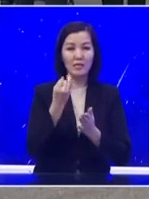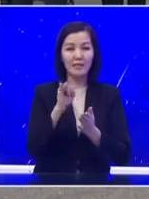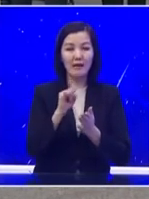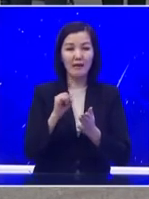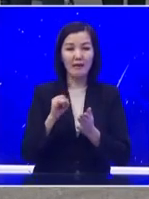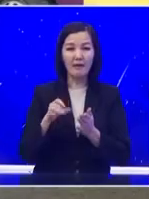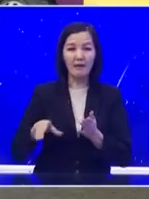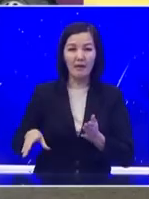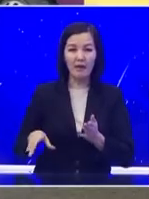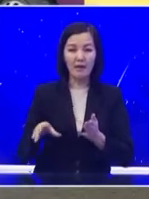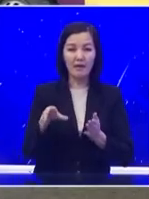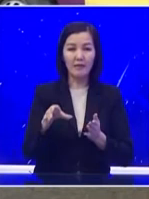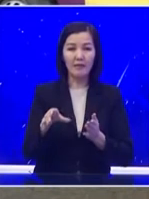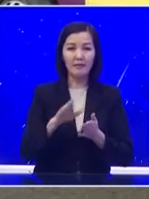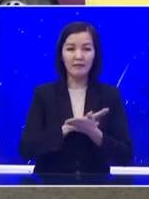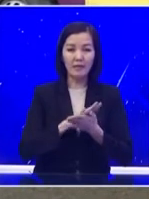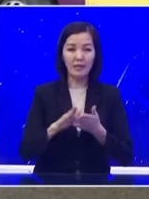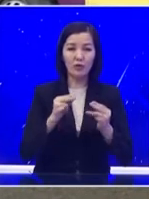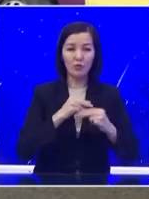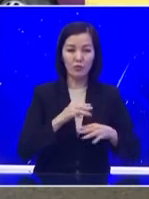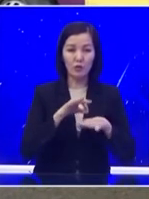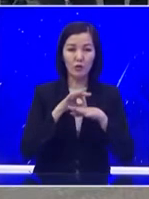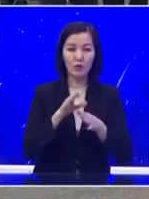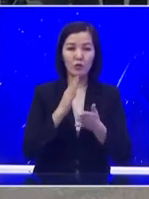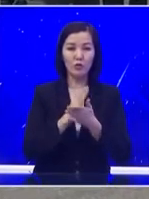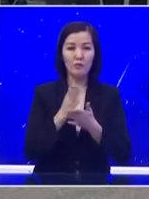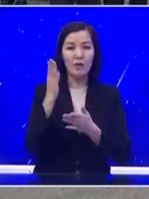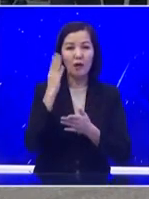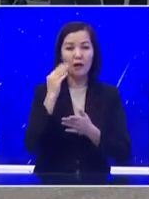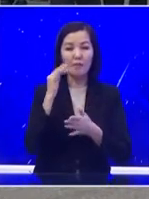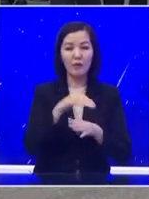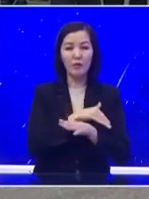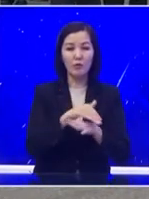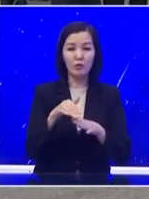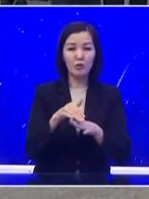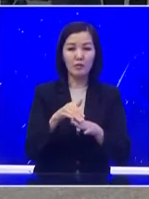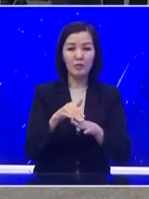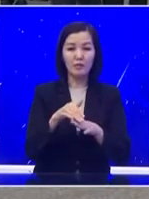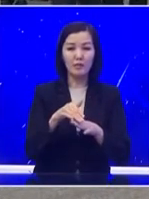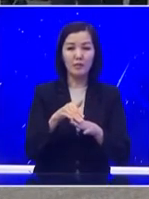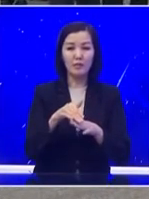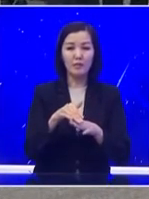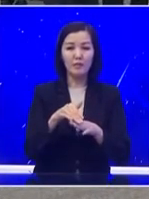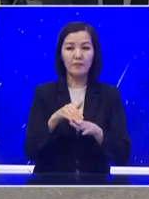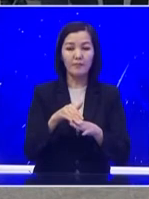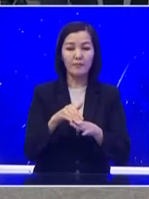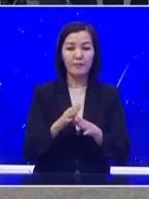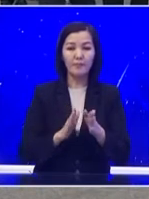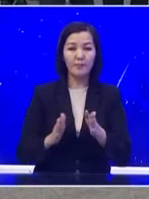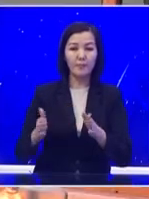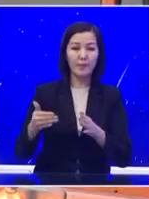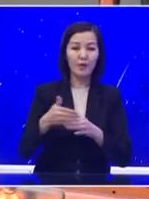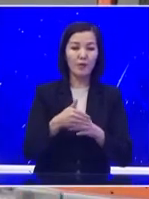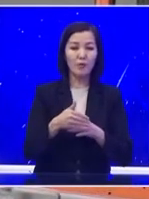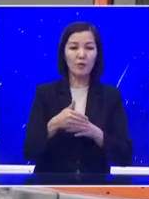каналын механикалық жаңа тазарту жұмыстарын жүргіземіз, және Алматы көшесінің жаңа бойында Трубчатый переход дейміз, сол